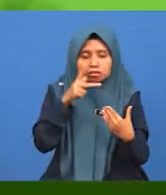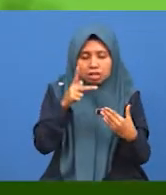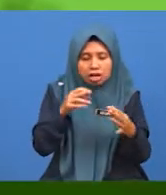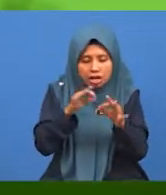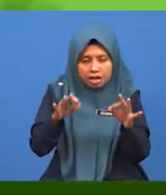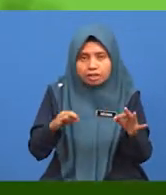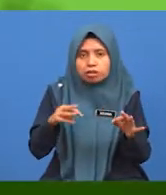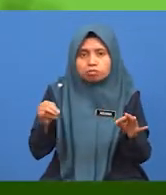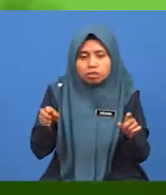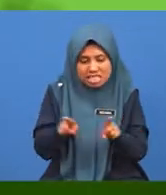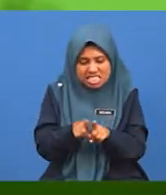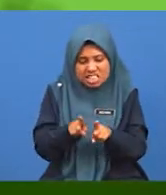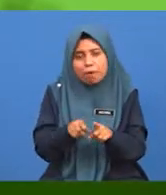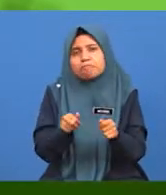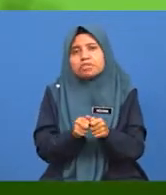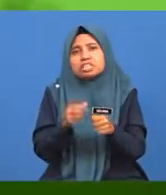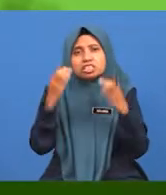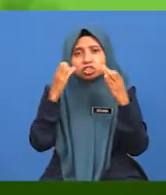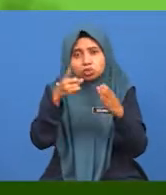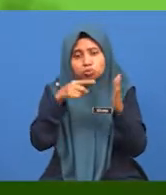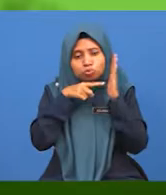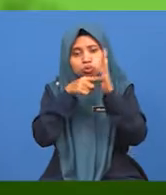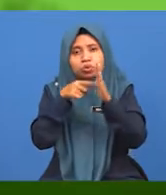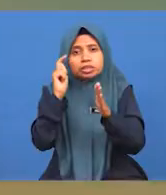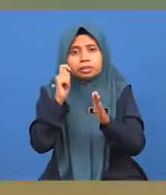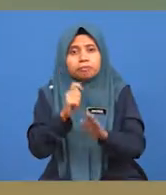Adakah ayat murid-murid sama dengan cikgu?